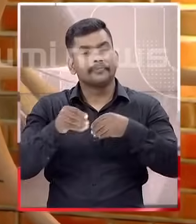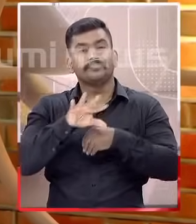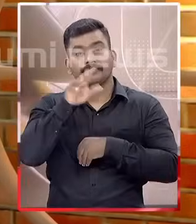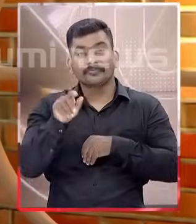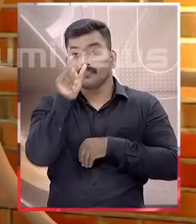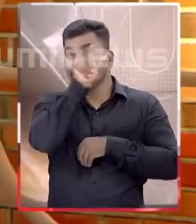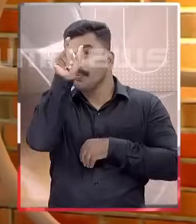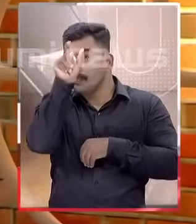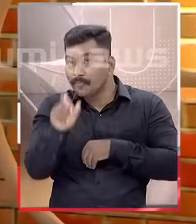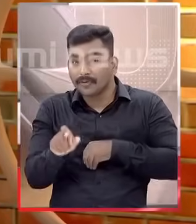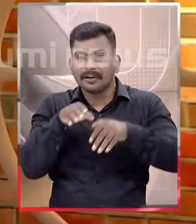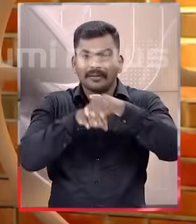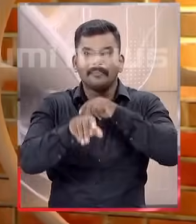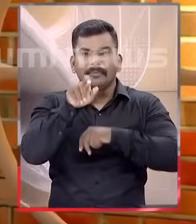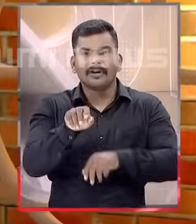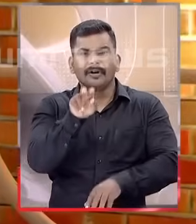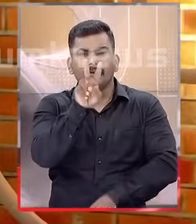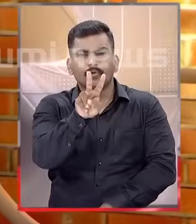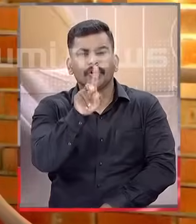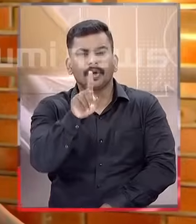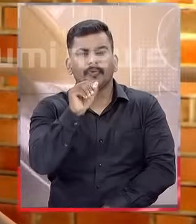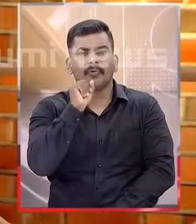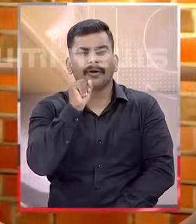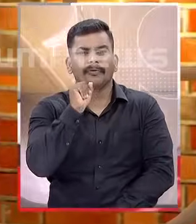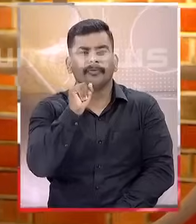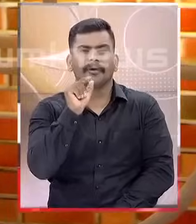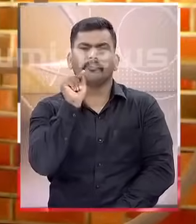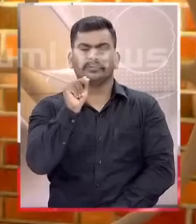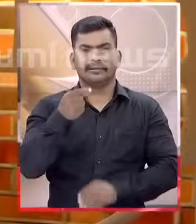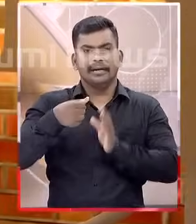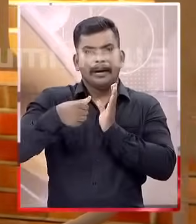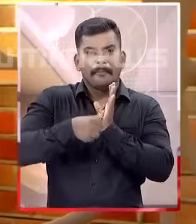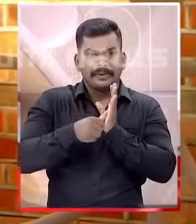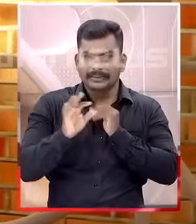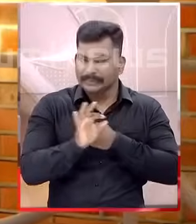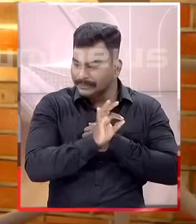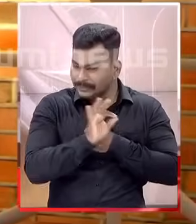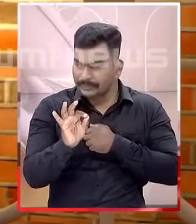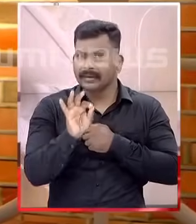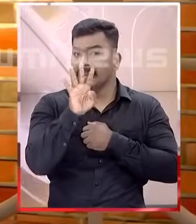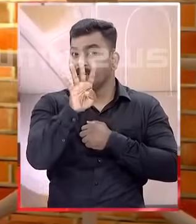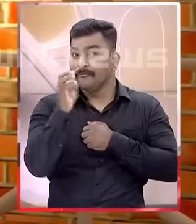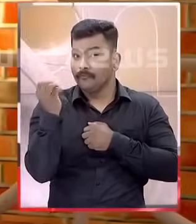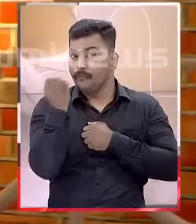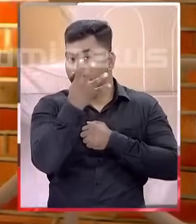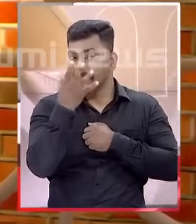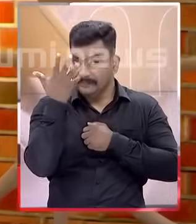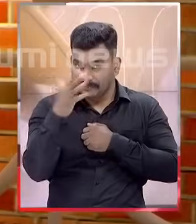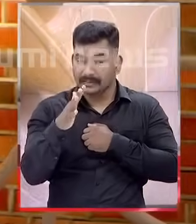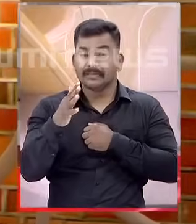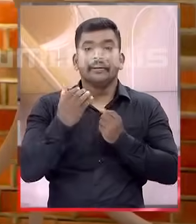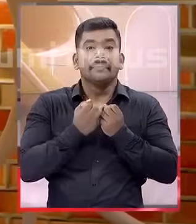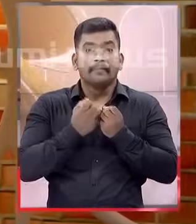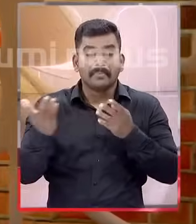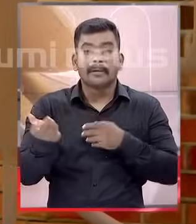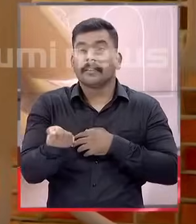പേരെ കുറച്ചു കഴിഞ്ഞാൽ നമുക്കറിയാമല്ലോ ശ്രീ റെജി ലൂക്കോസ്, അങ്ങനെ ചിന്തിക്കണം. ക്ഷേമ പെൻഷൻ നമുക്ക് മുടങ്ങി 4 മാസമായി. ഇവിടെ കാരുണ്യയിലേക്ക് പോകുമ്പോൾ